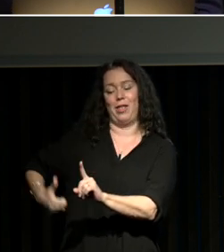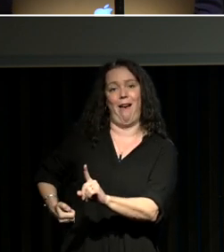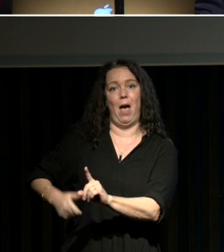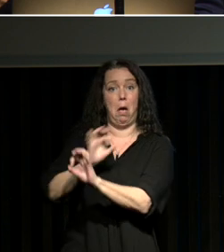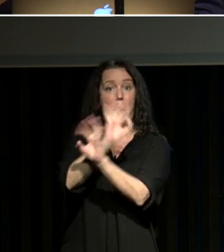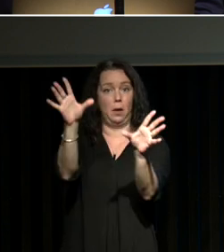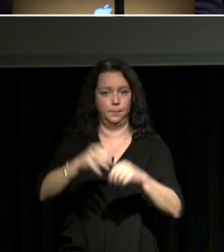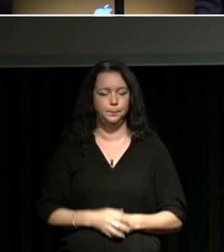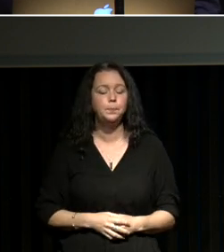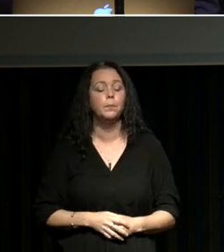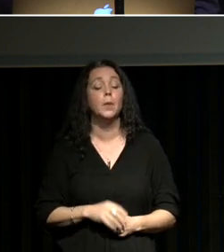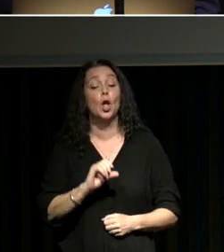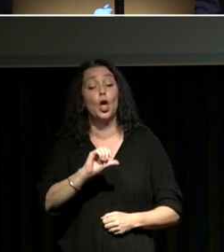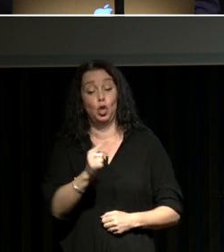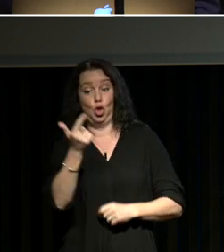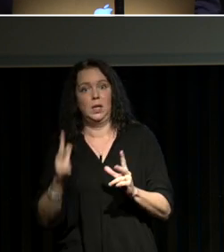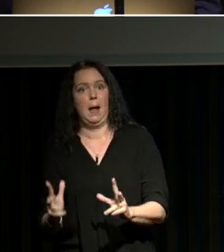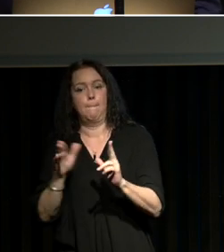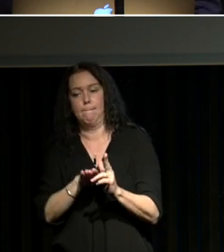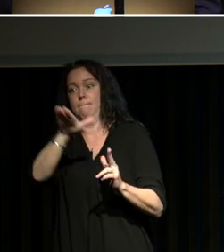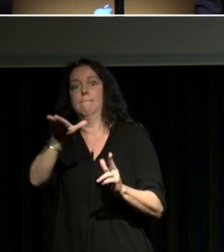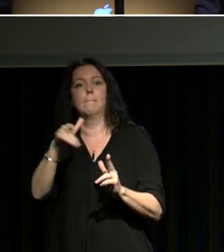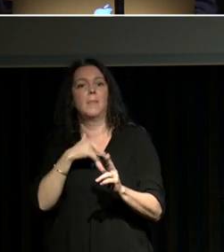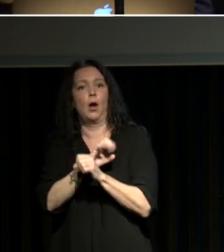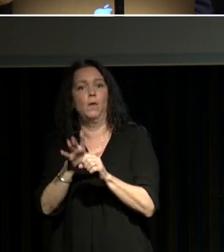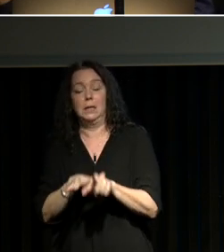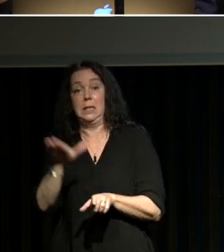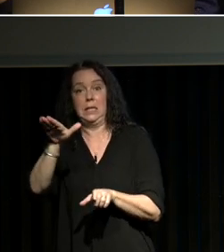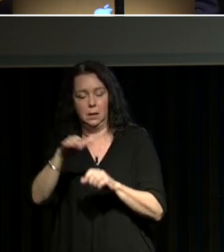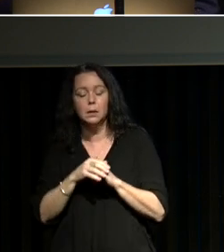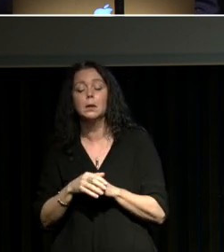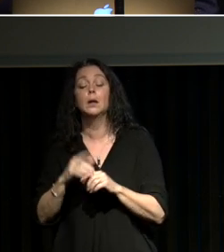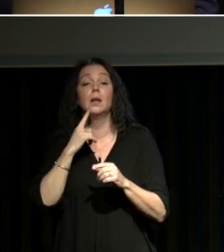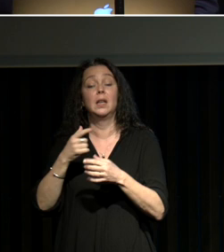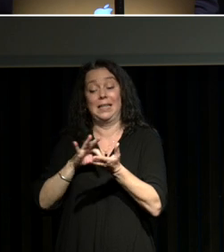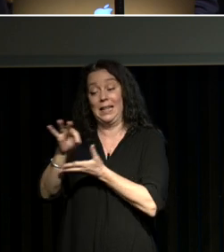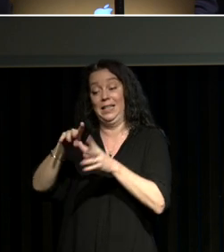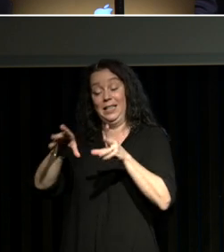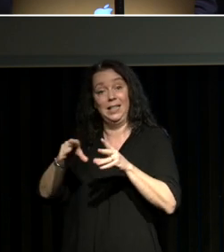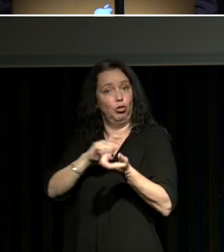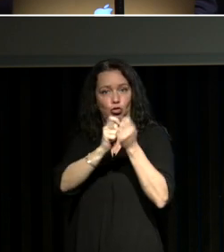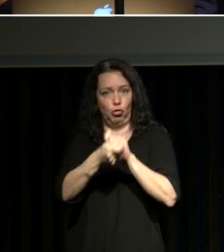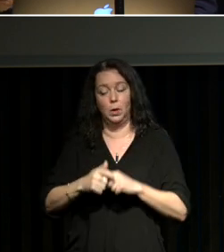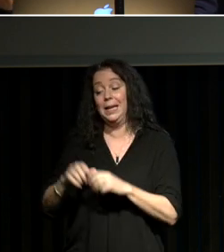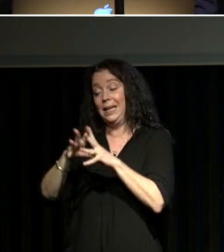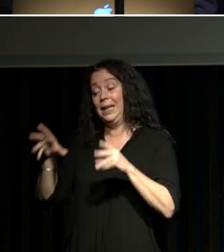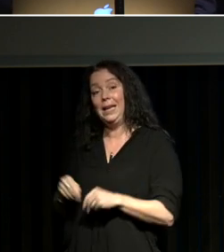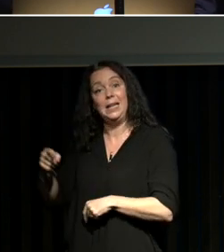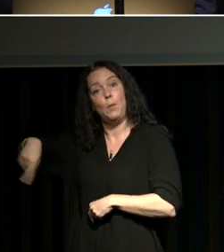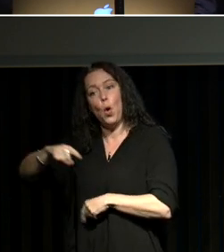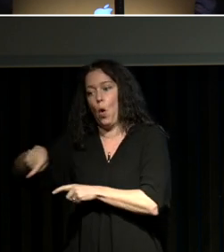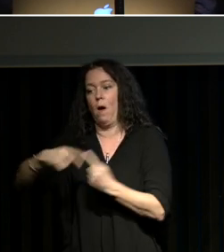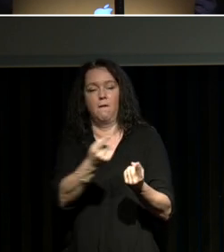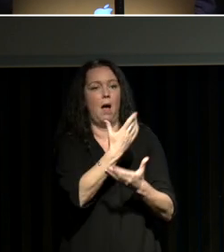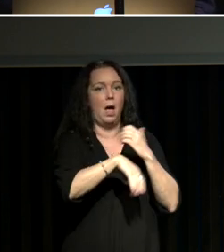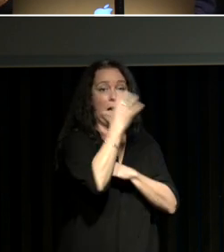vague, on a changé de stratégie. Les équipes de coordination ne sont plus allés prêter main forte en réa, ou en tout cas un petit